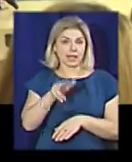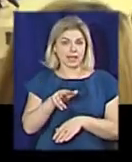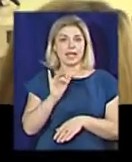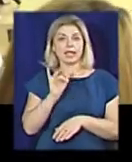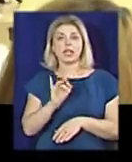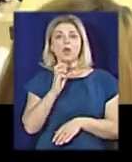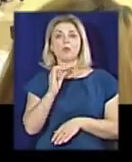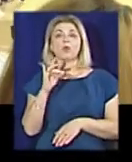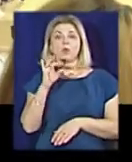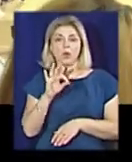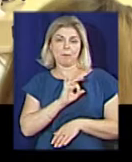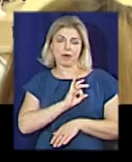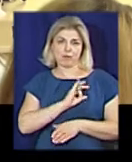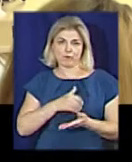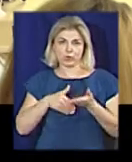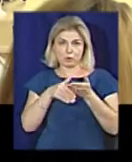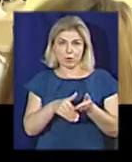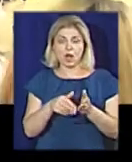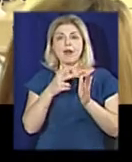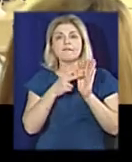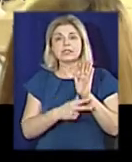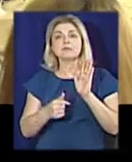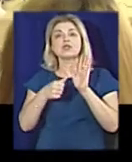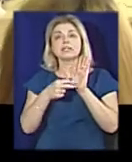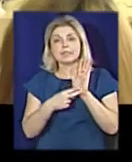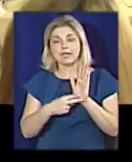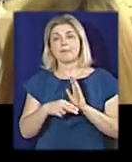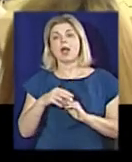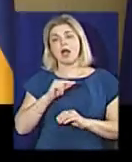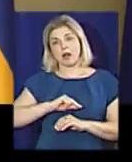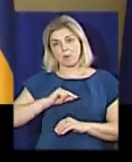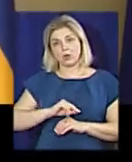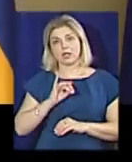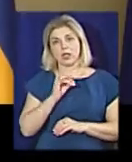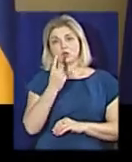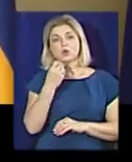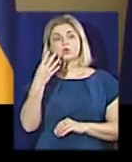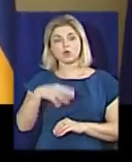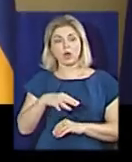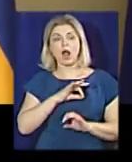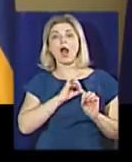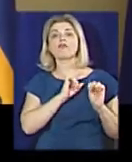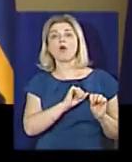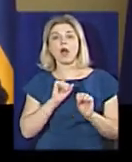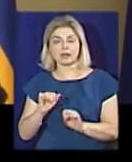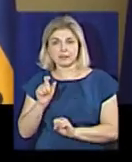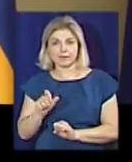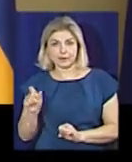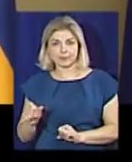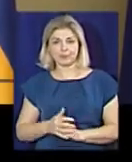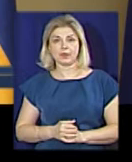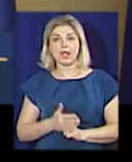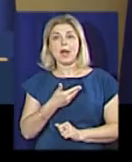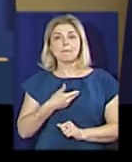бюро правової допомоги. Це 87 штатних працівників та 140 адвокатів. Сьогодні в рамках мобільної точки ми є партнерами,